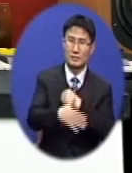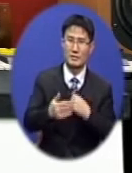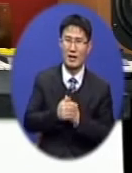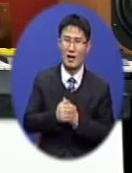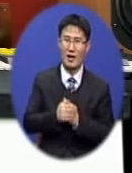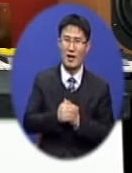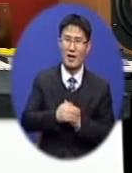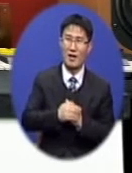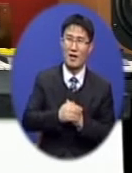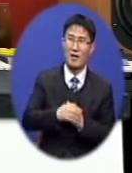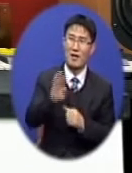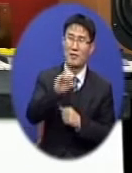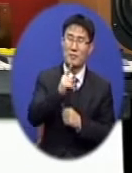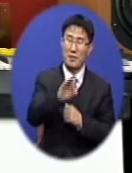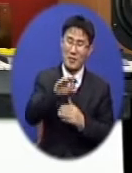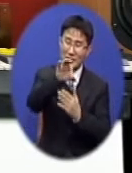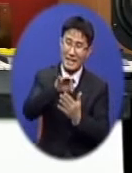뽕 따러 가세.